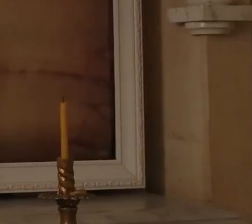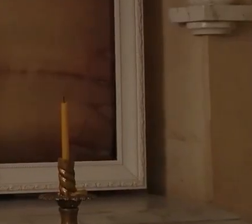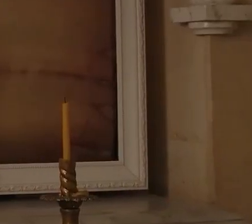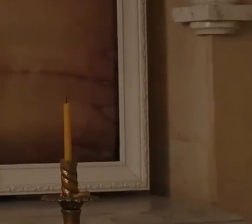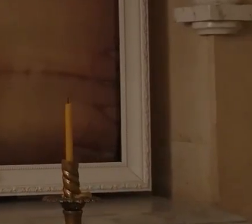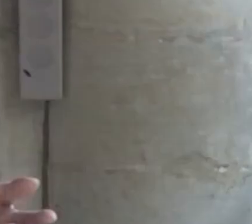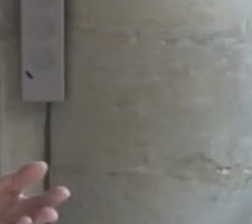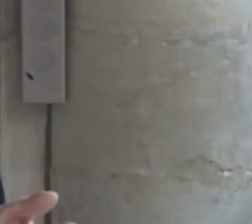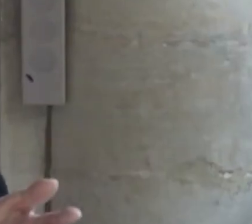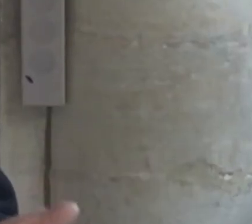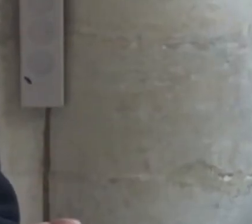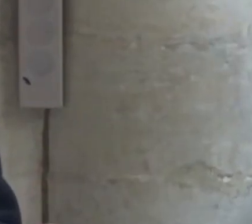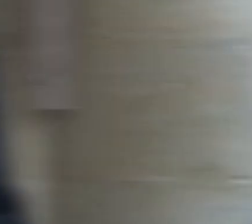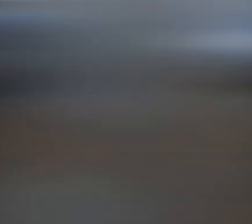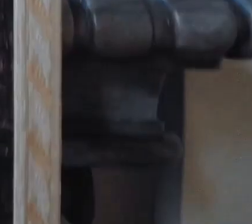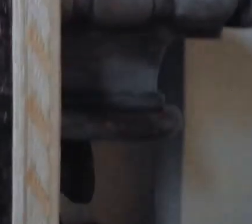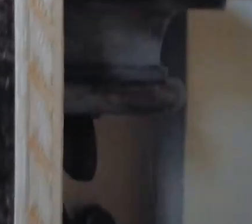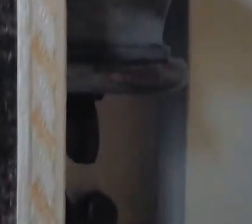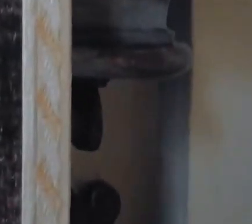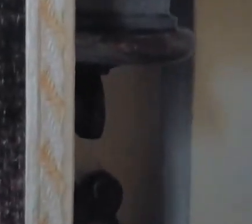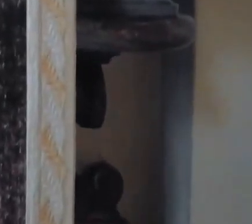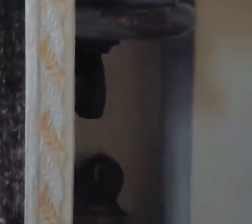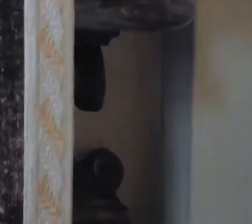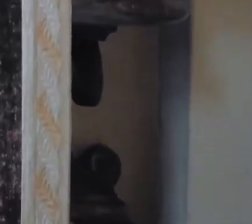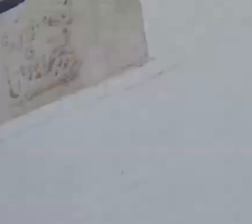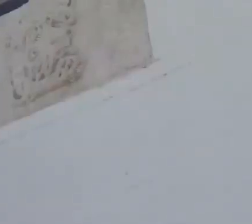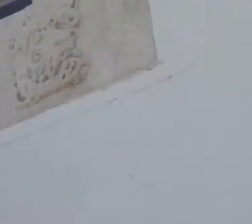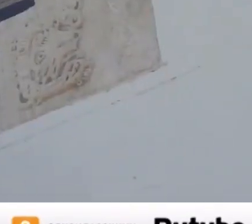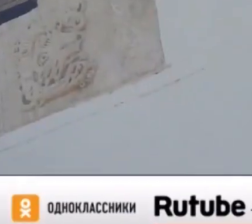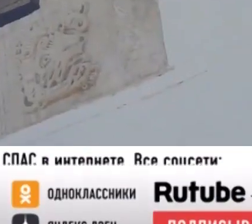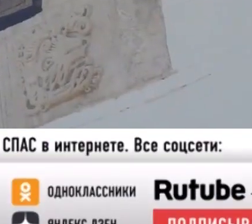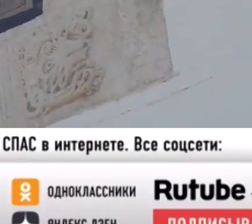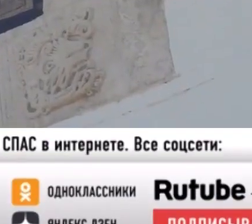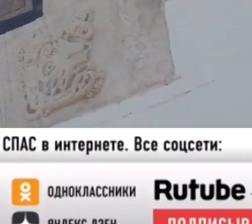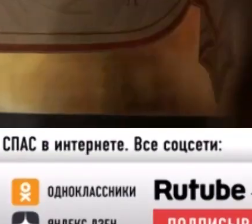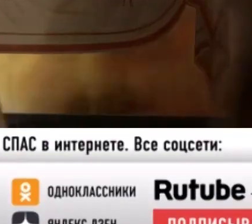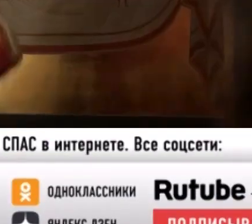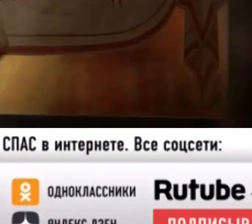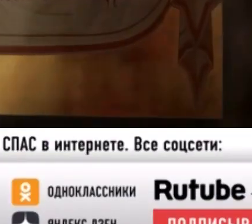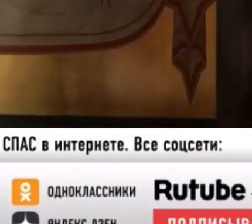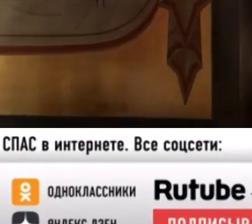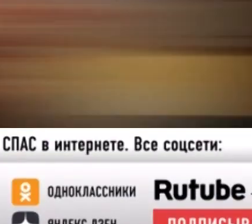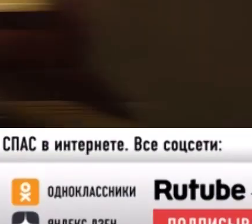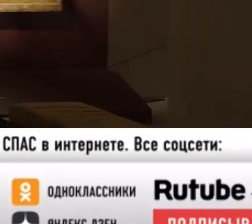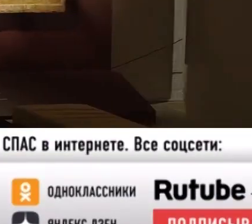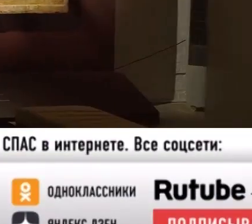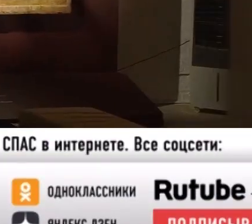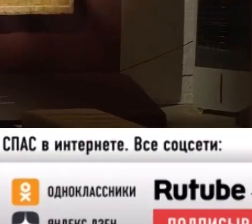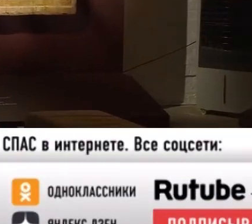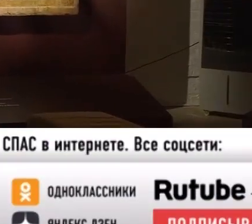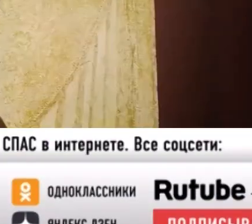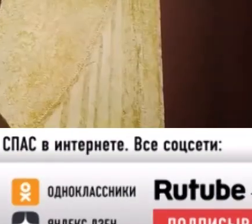Как изображение появилось на полотне? Какую роль образ Спаса Нерукотворного сыграл в истории России?